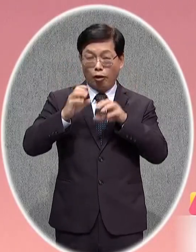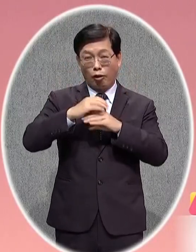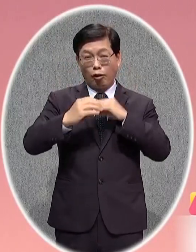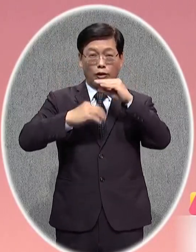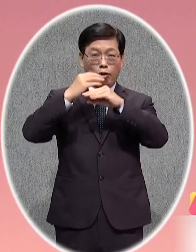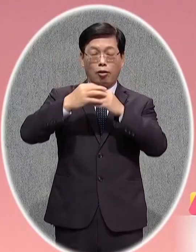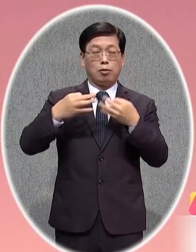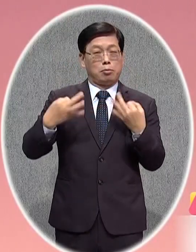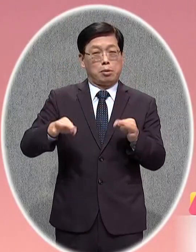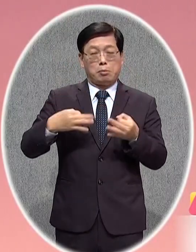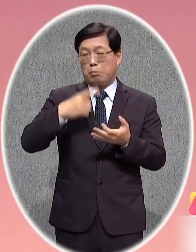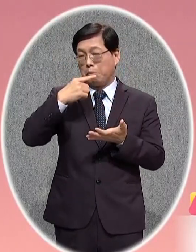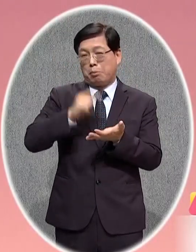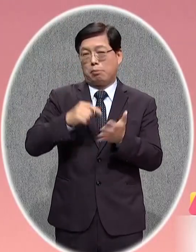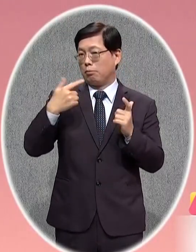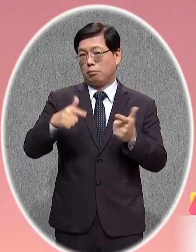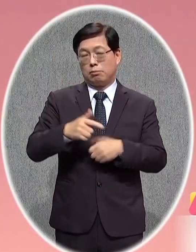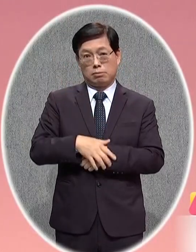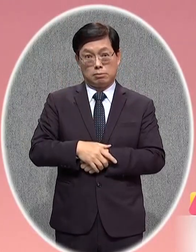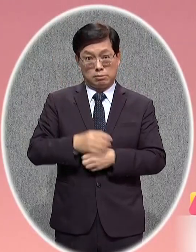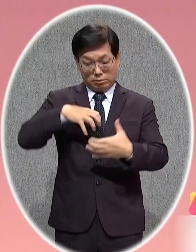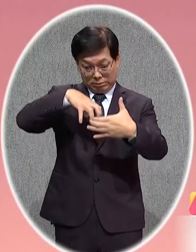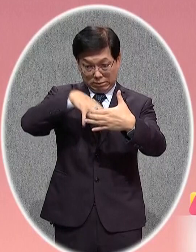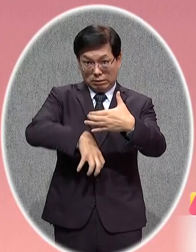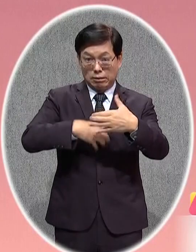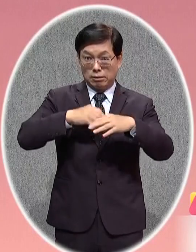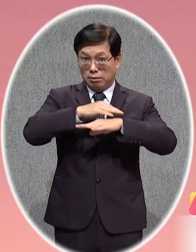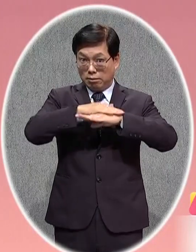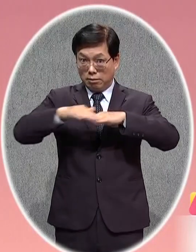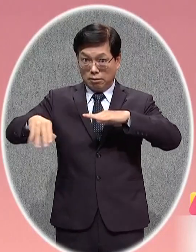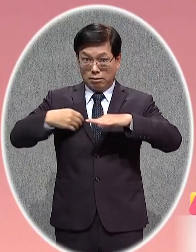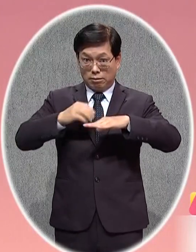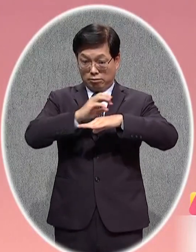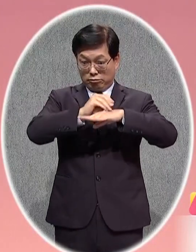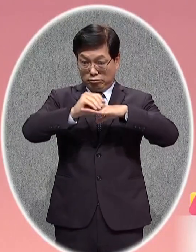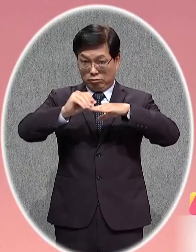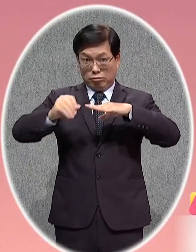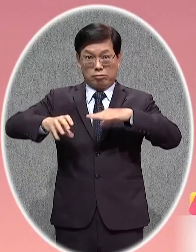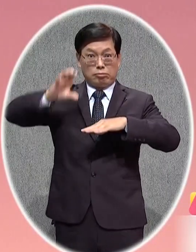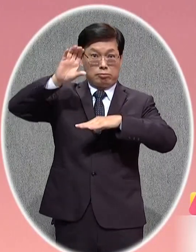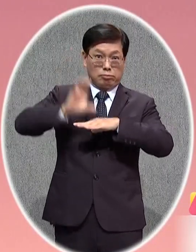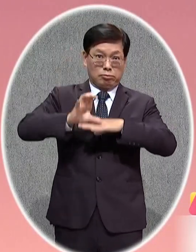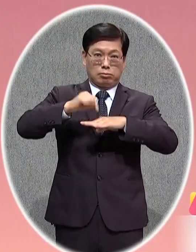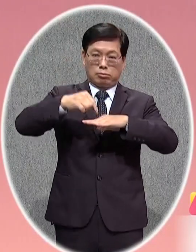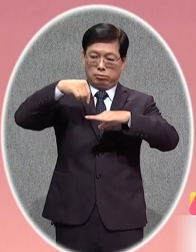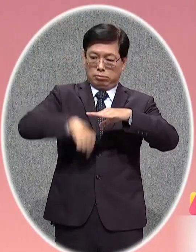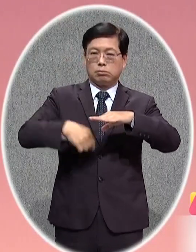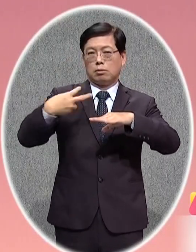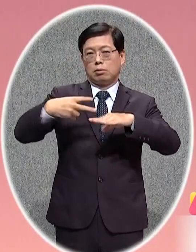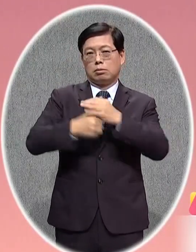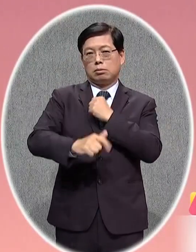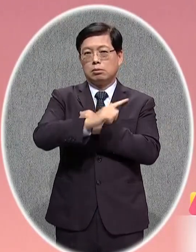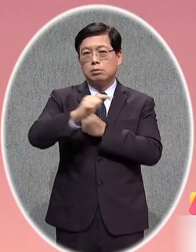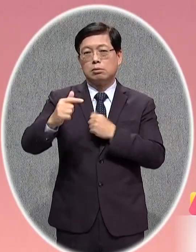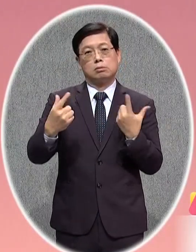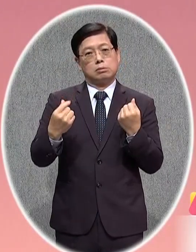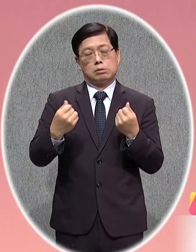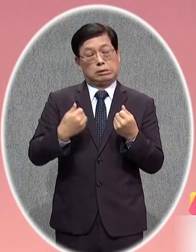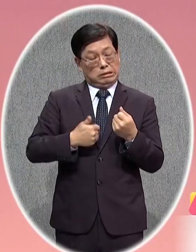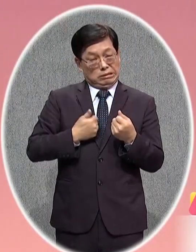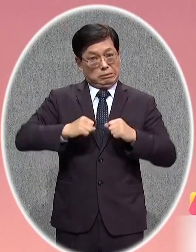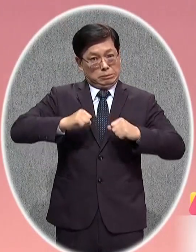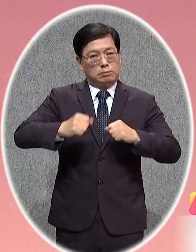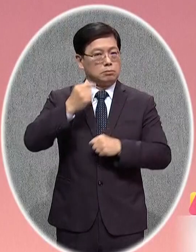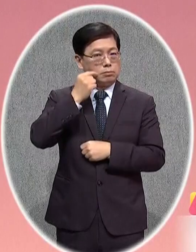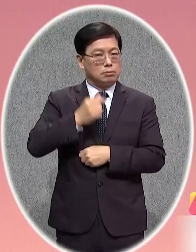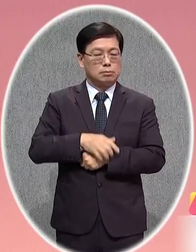手举一个放下去，事实上它下面所压到的这些栖地底部还有生物其实都没有一个可以